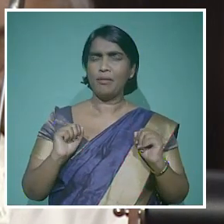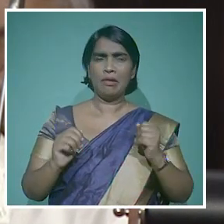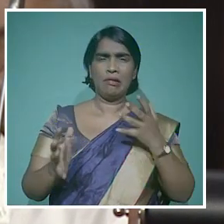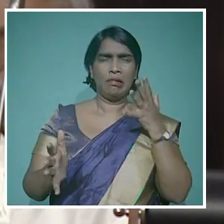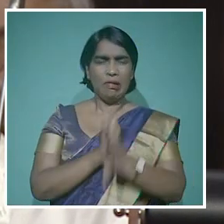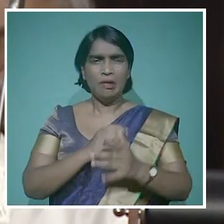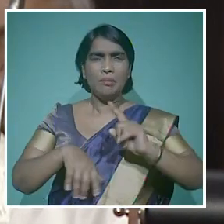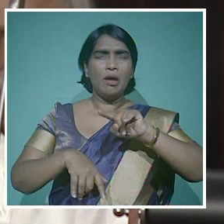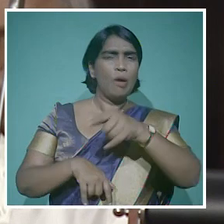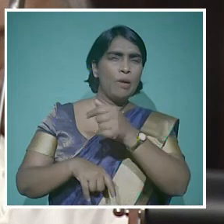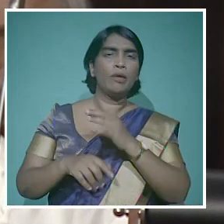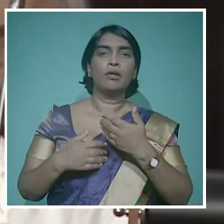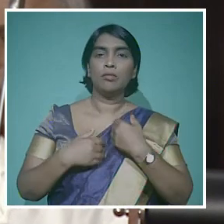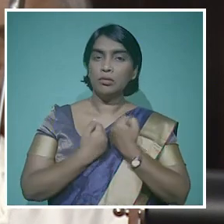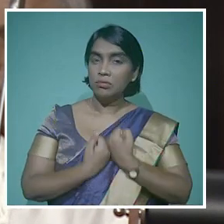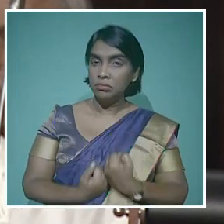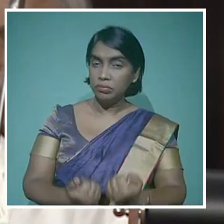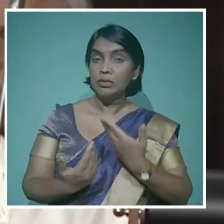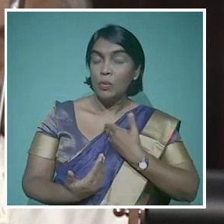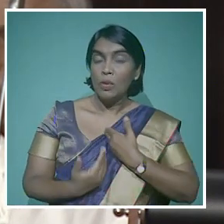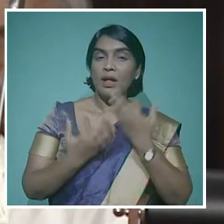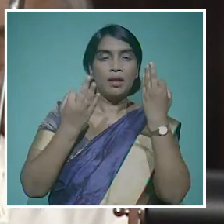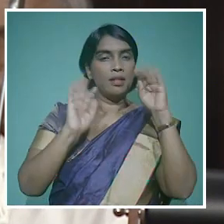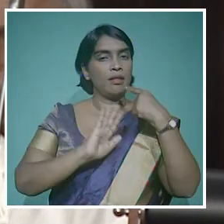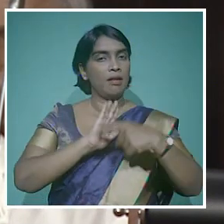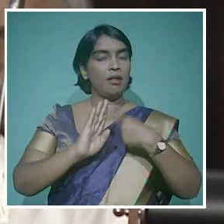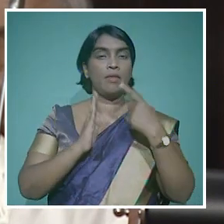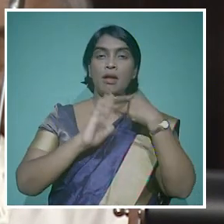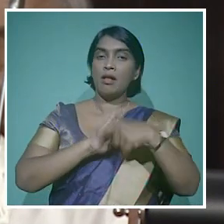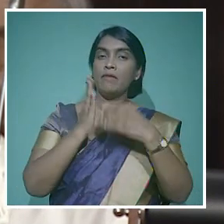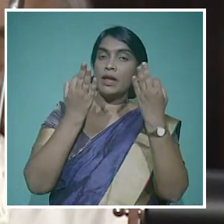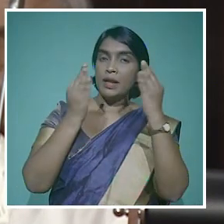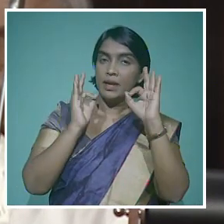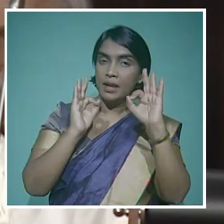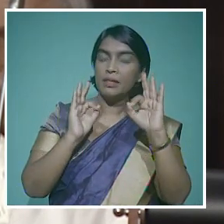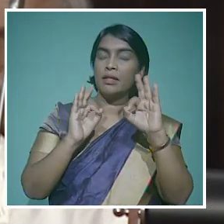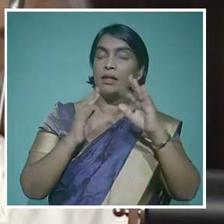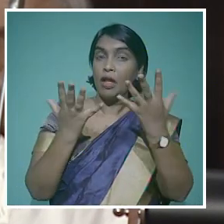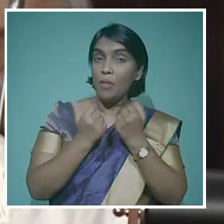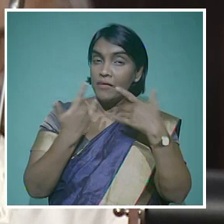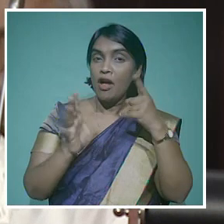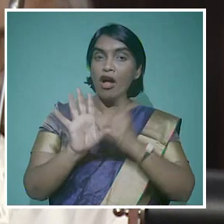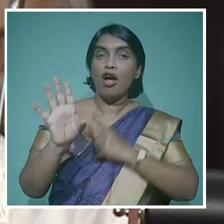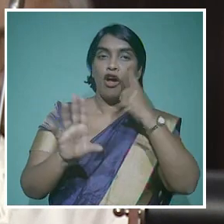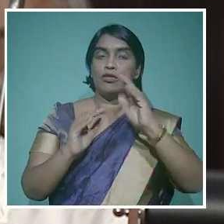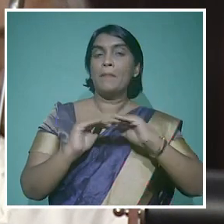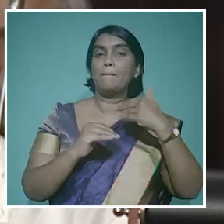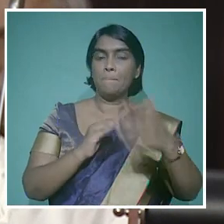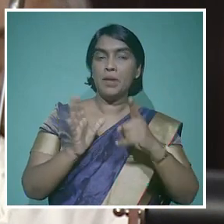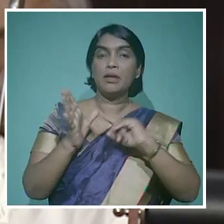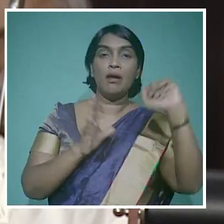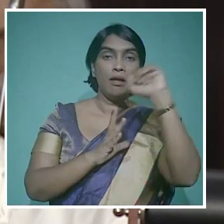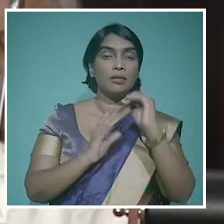කොතනද? මම ඉපදුනේ නිදහස් ලංකාවේ. ලංකාවට නිදහස ලැබිලා අවුරුද්දකට පස්සේ. ඒ වෙනකොට ආසියාවේ